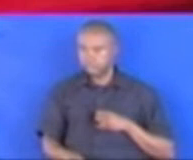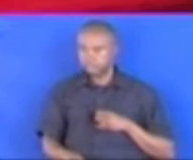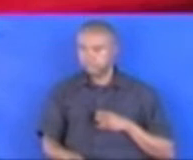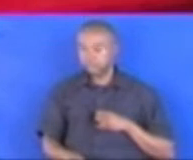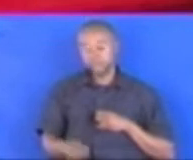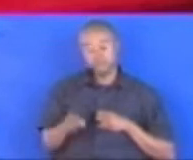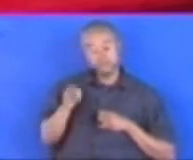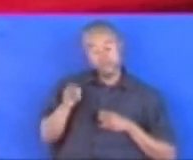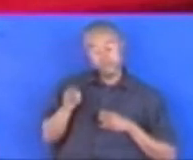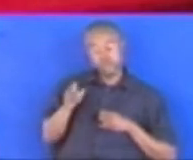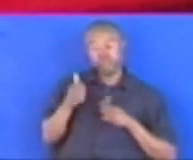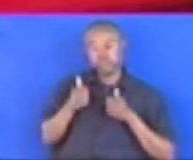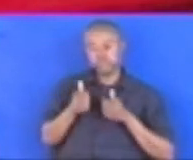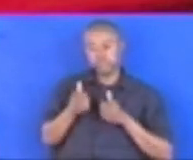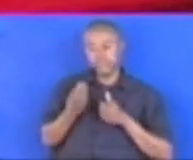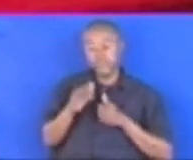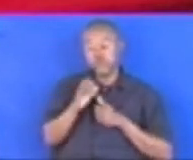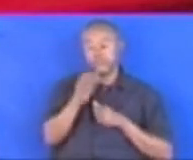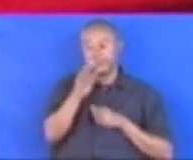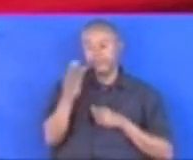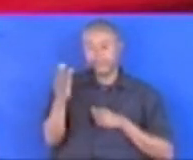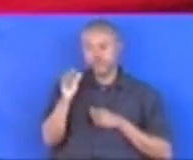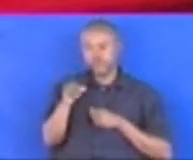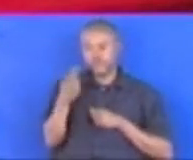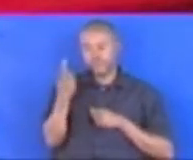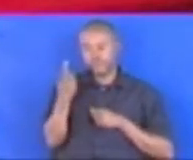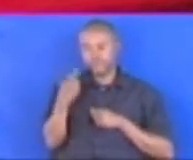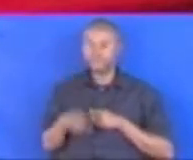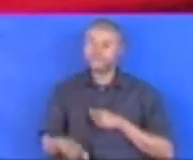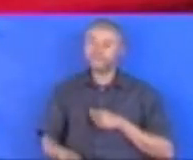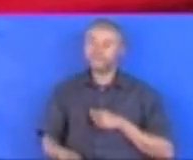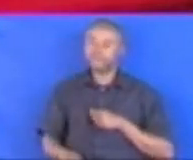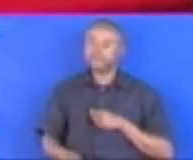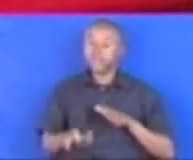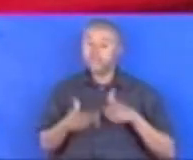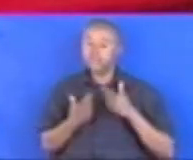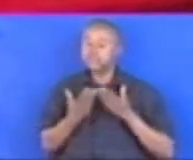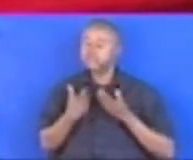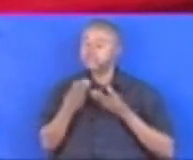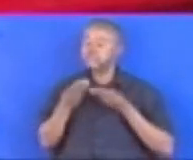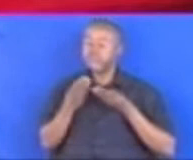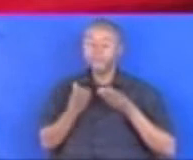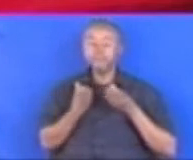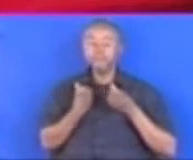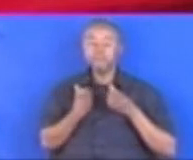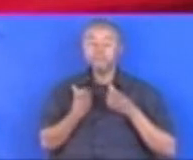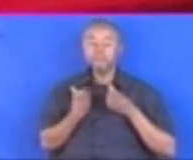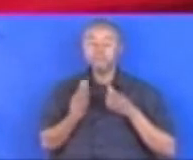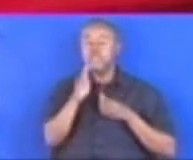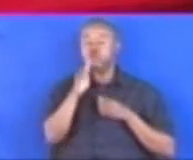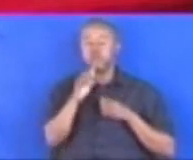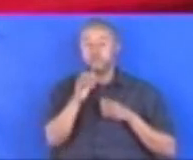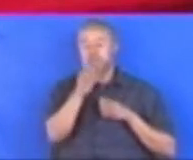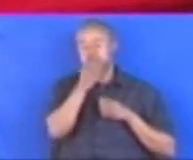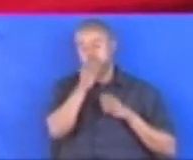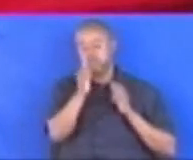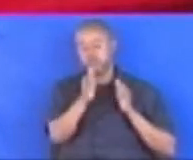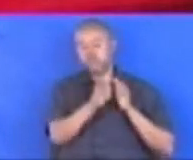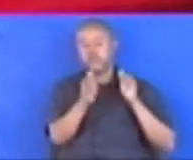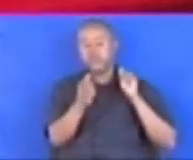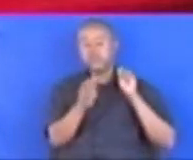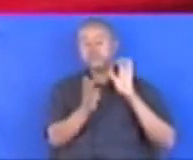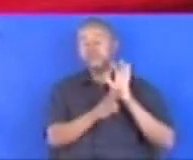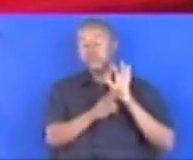shilingi 33 bilioni nukta 1.95 zilizoidhinishwa kama inavyoonekana kwenye kielezo namba 4